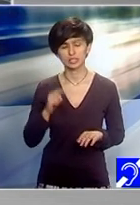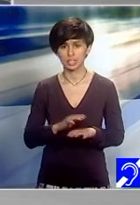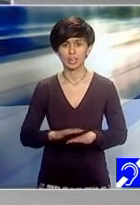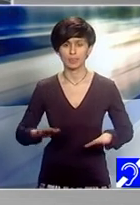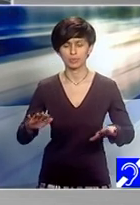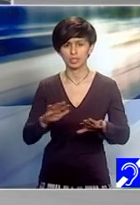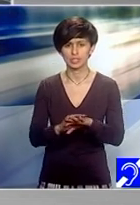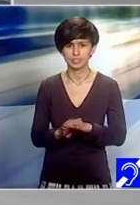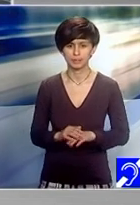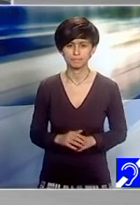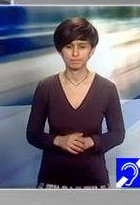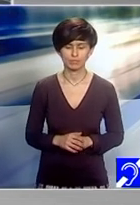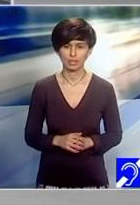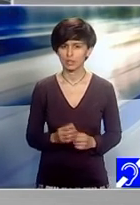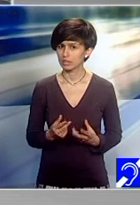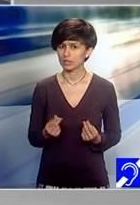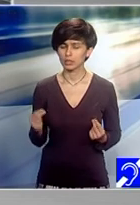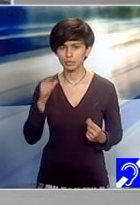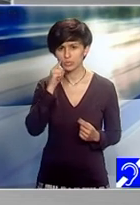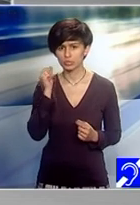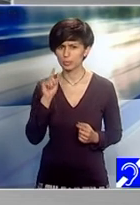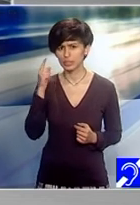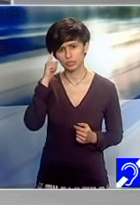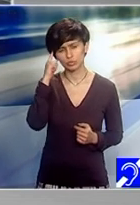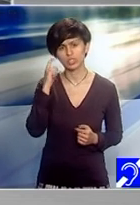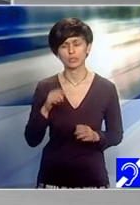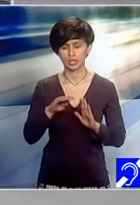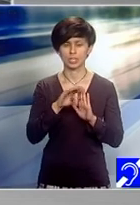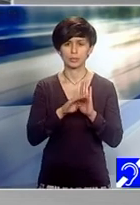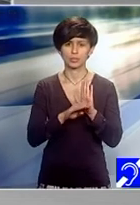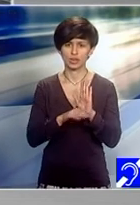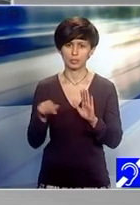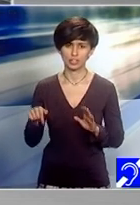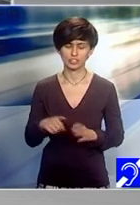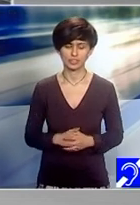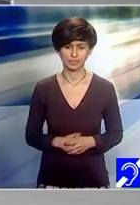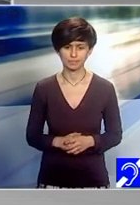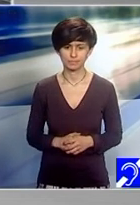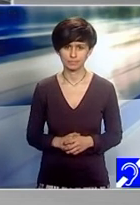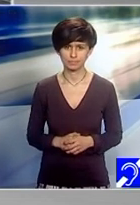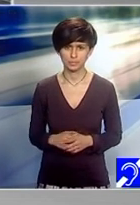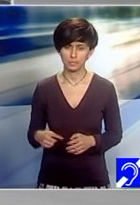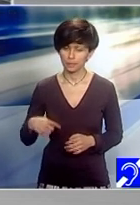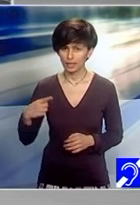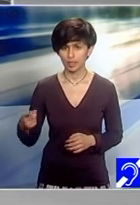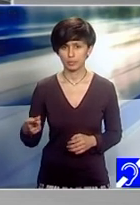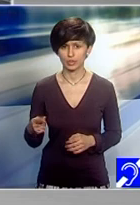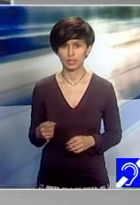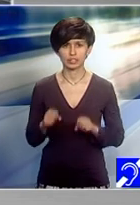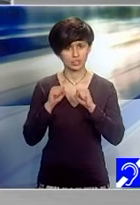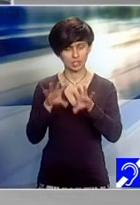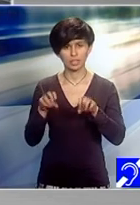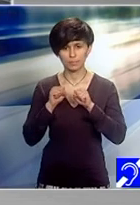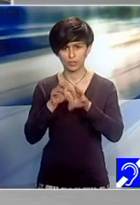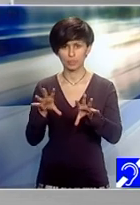practic multe dintre ele de existența acestui program, după aceea informarea, să le spunem cât de important e testul, ce beneficii le aduce testul,